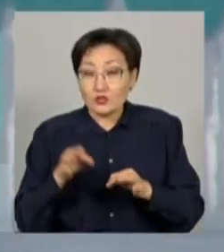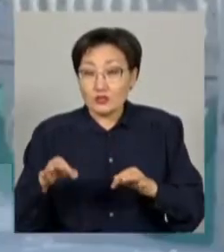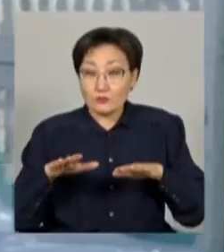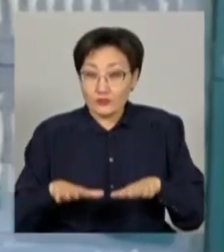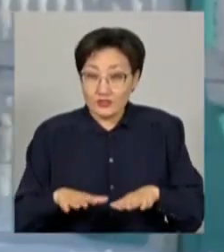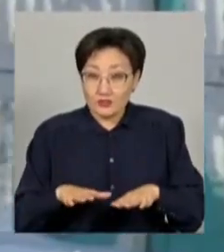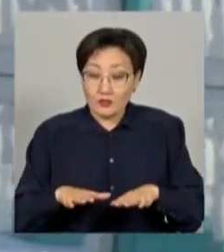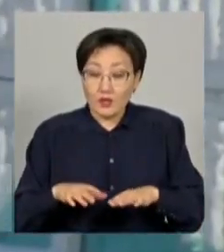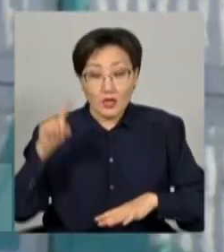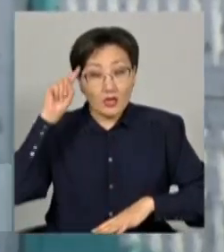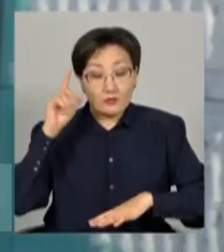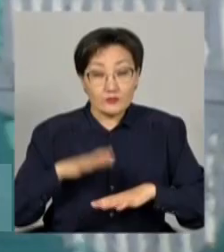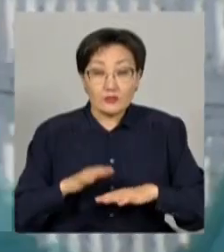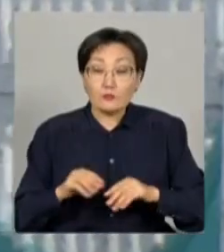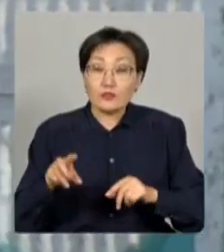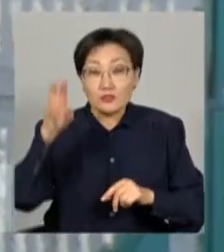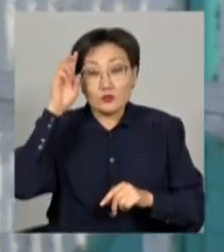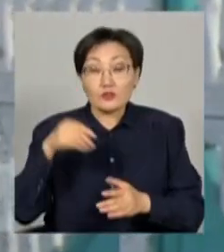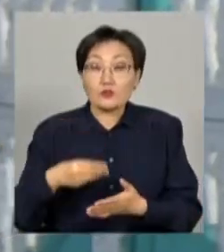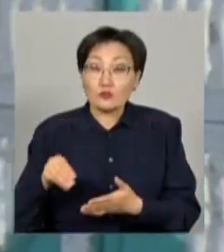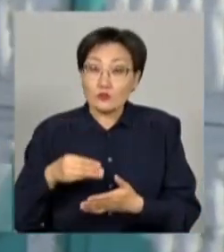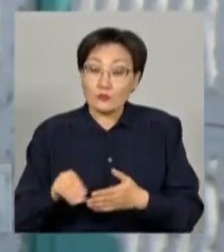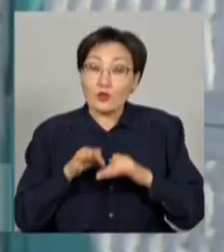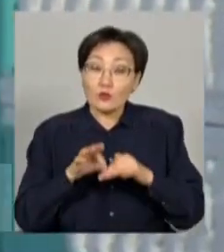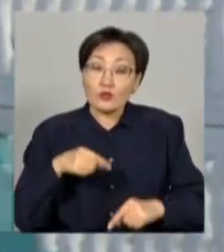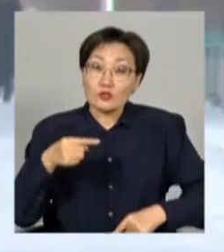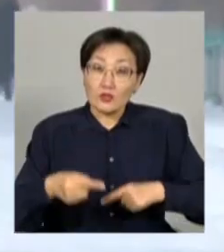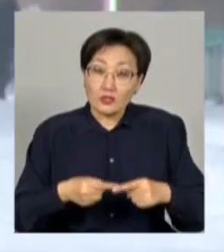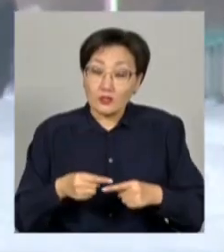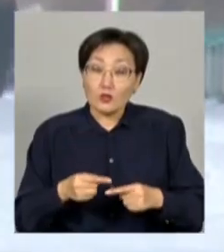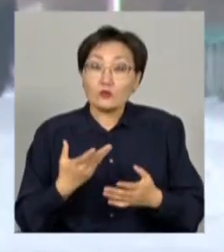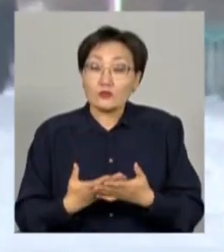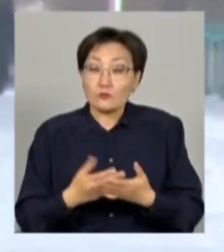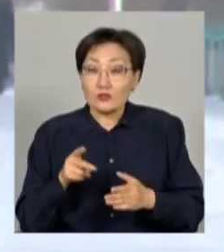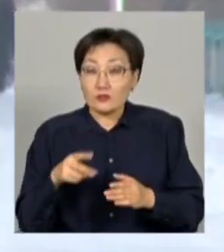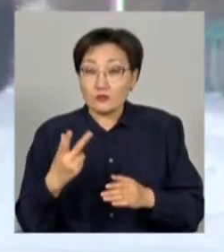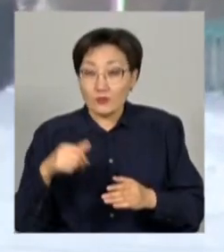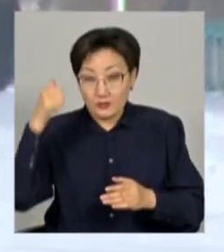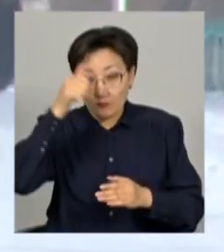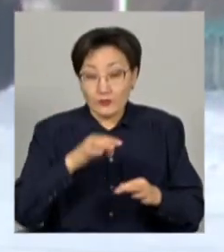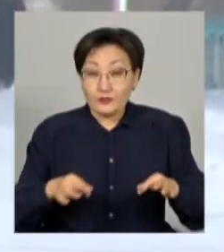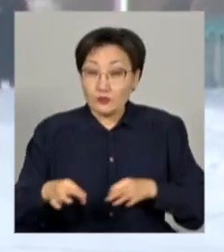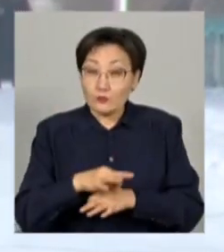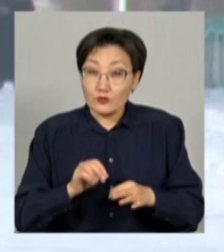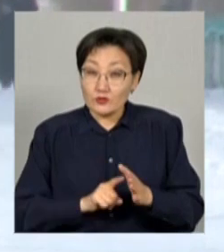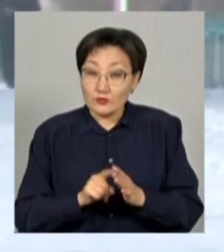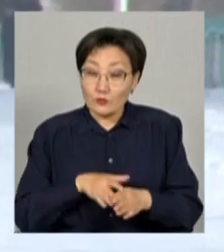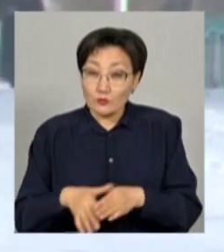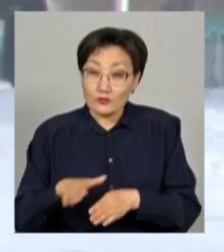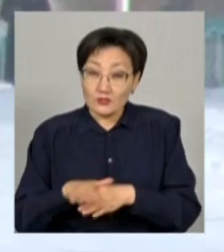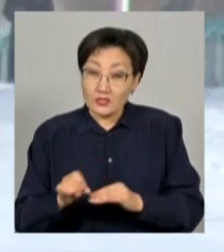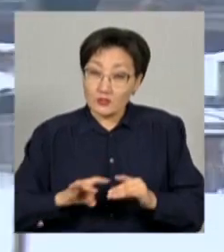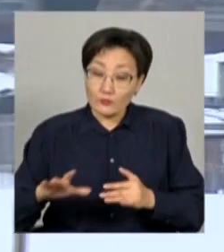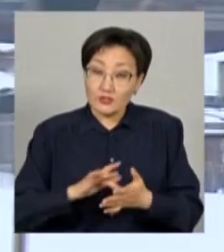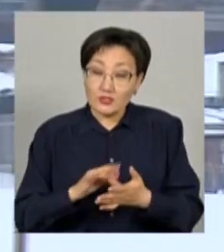жергілікті жерлердегі әкімдіктері мемлекеттік сатып алуды өткізу арқылы айқындайды. 2023 жылы жобаны іске асыру үшін